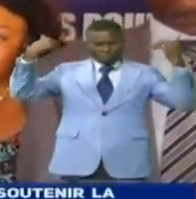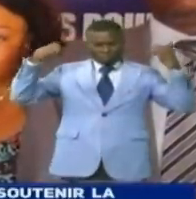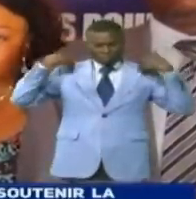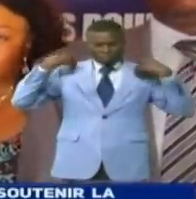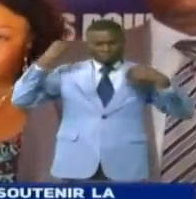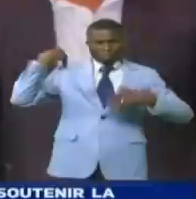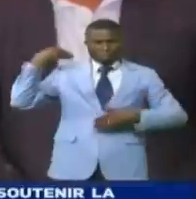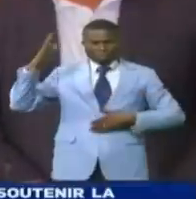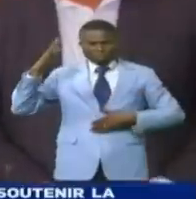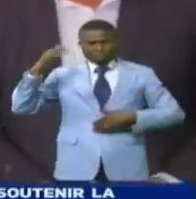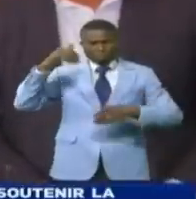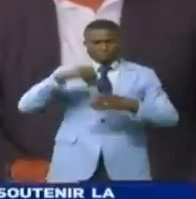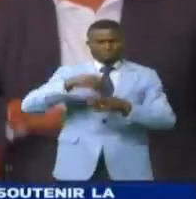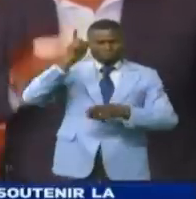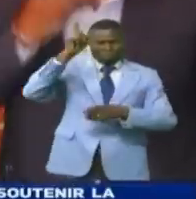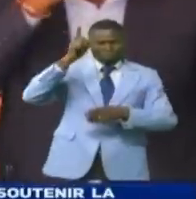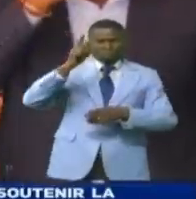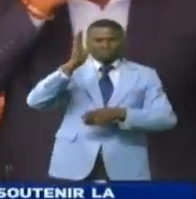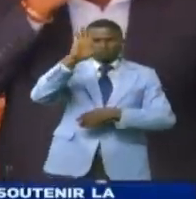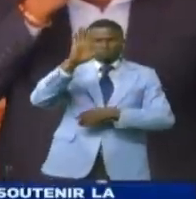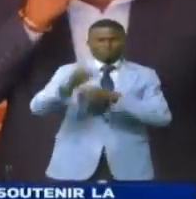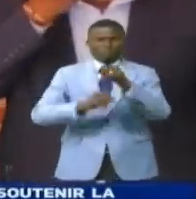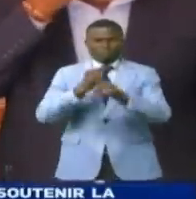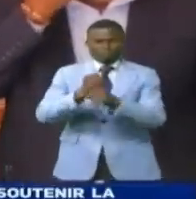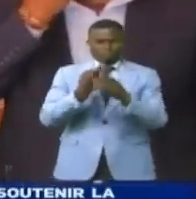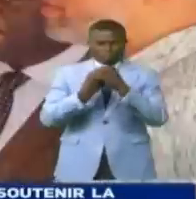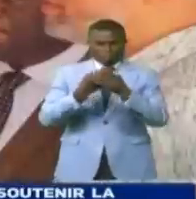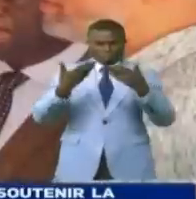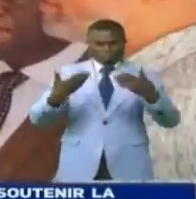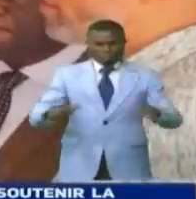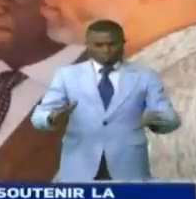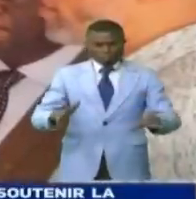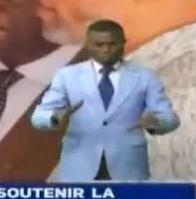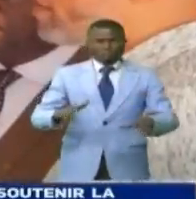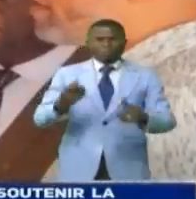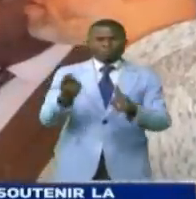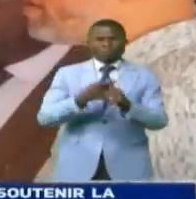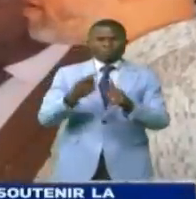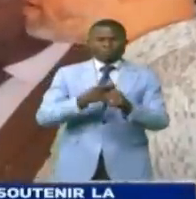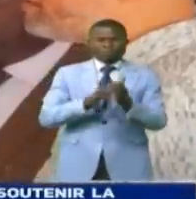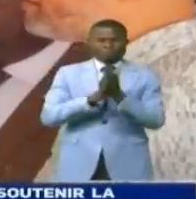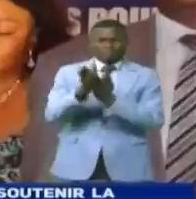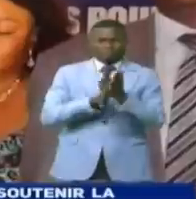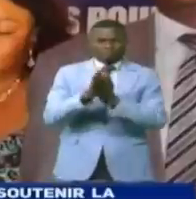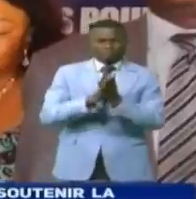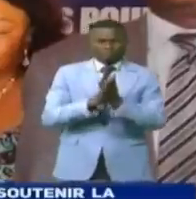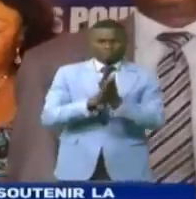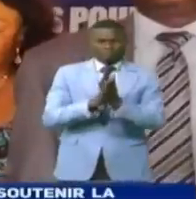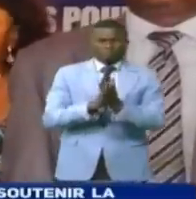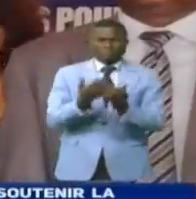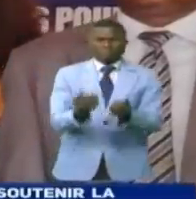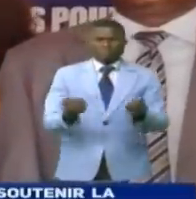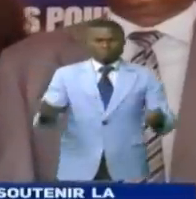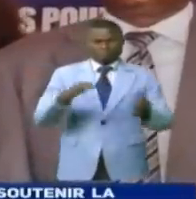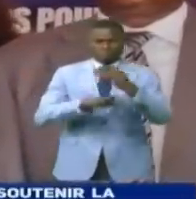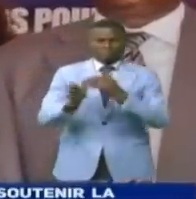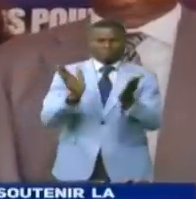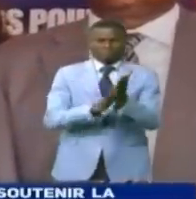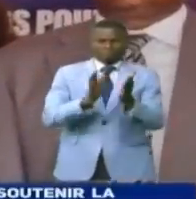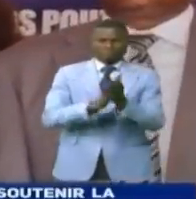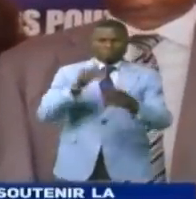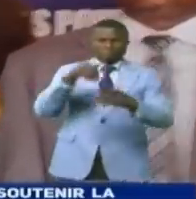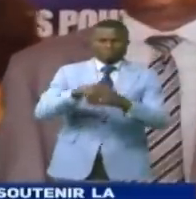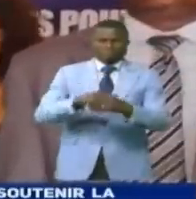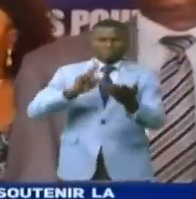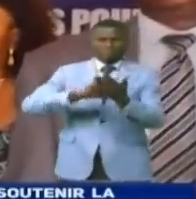au cours de son premier quinquennat bientôt crépuscule, notamment l'accès et le maintien des enfants à l'école à travers